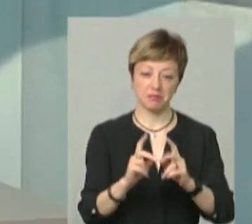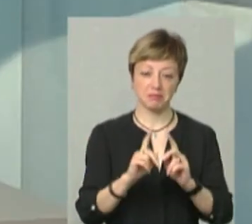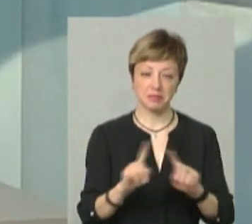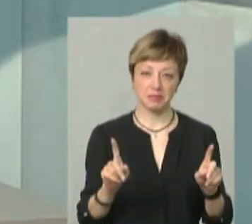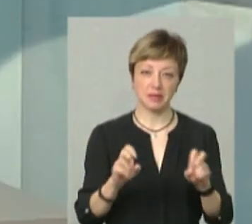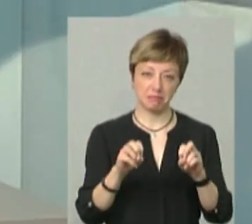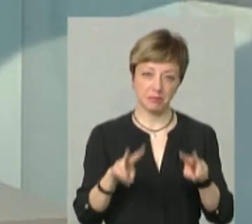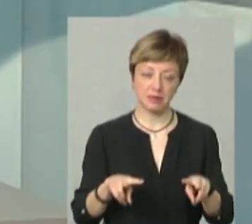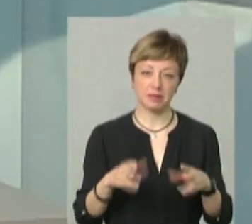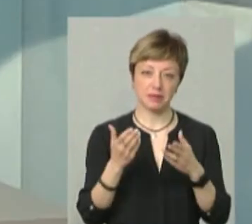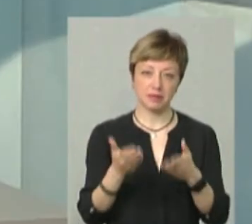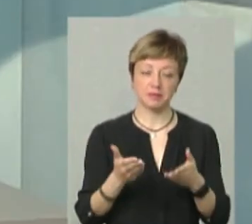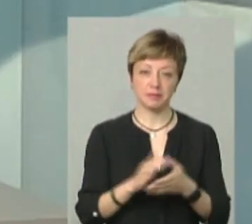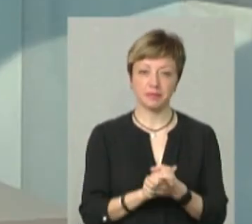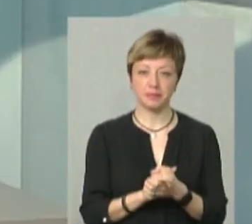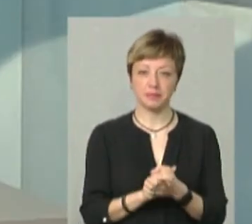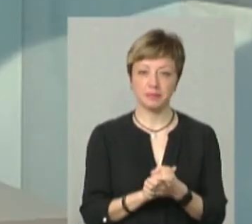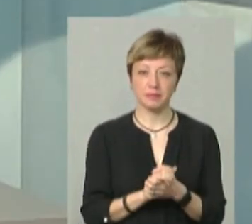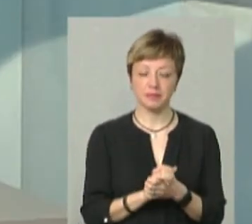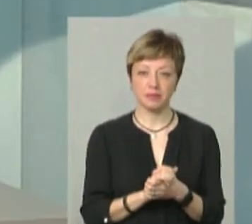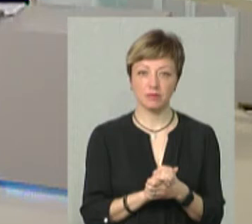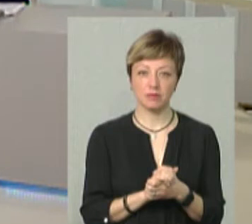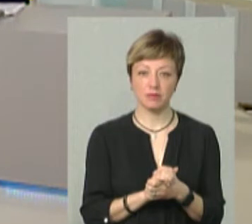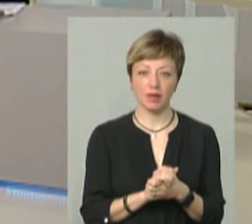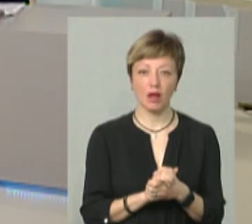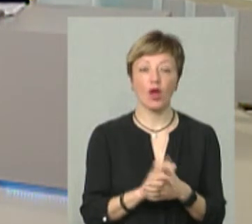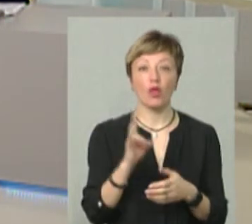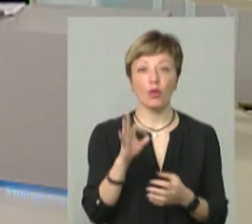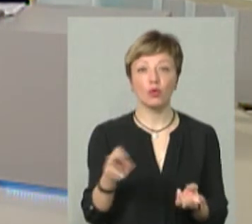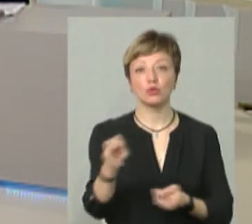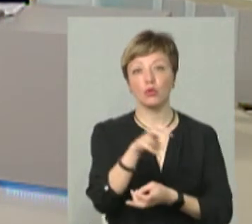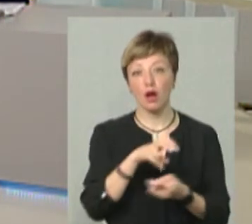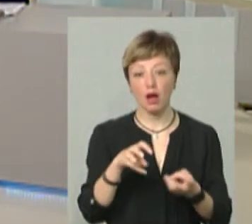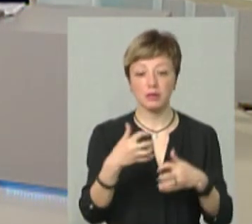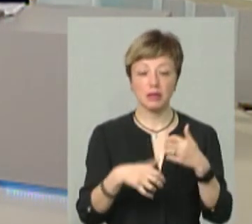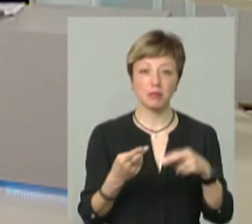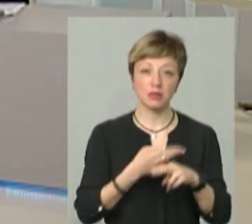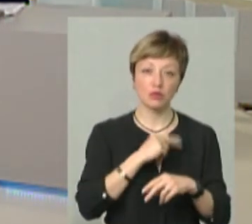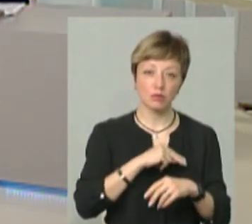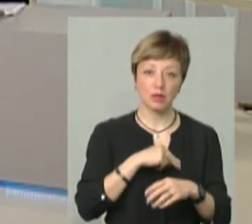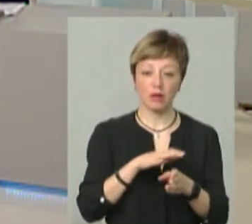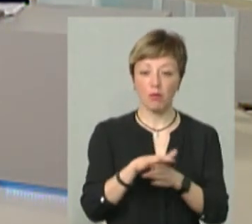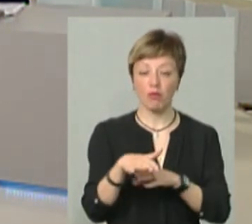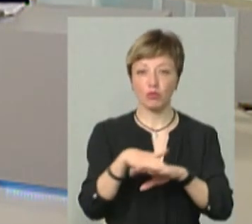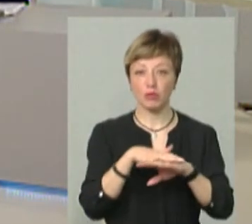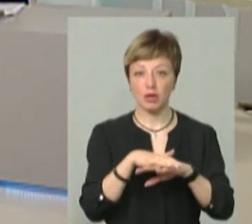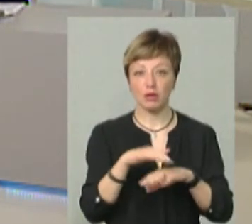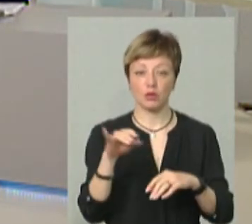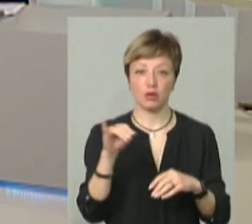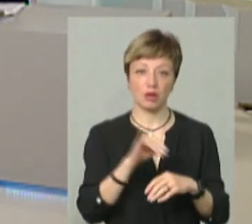яке приїде, спеціалізації підприємства, є певні потреби. Ну, шукаємо і серед безробітних, і на повному ринку, і